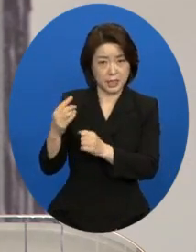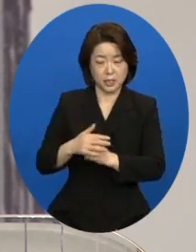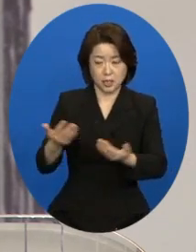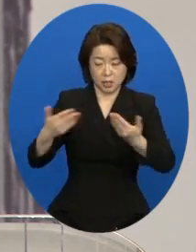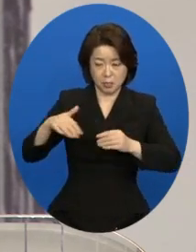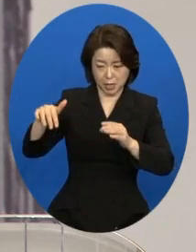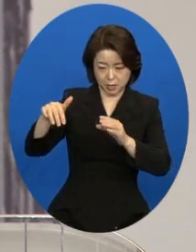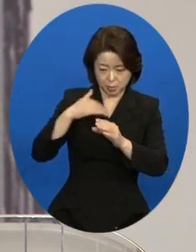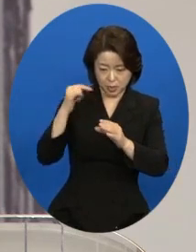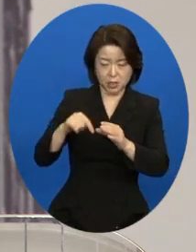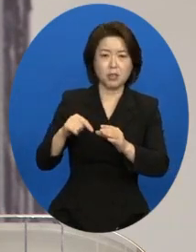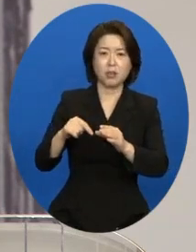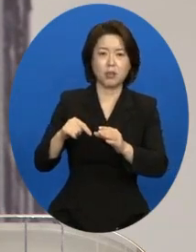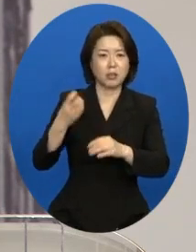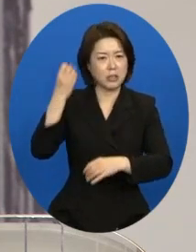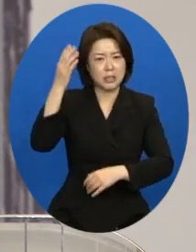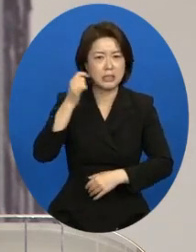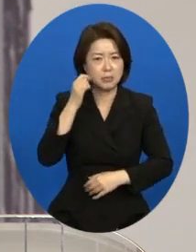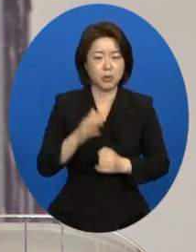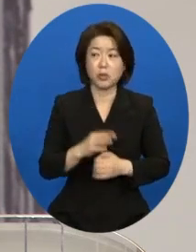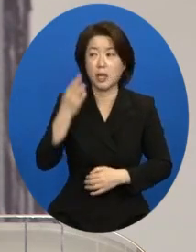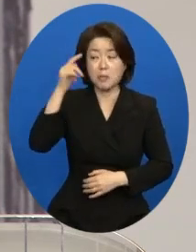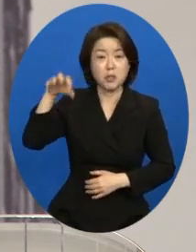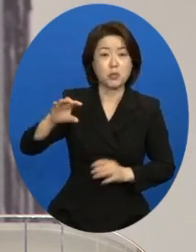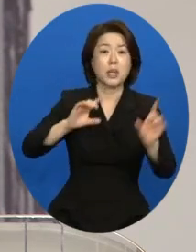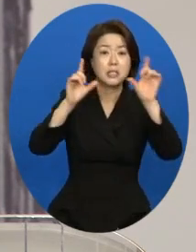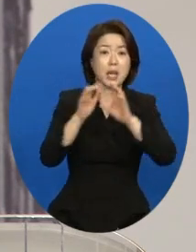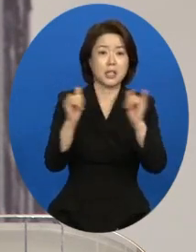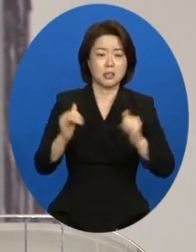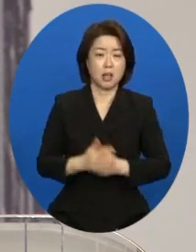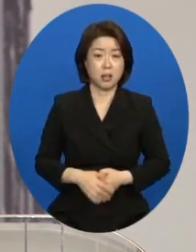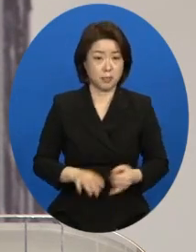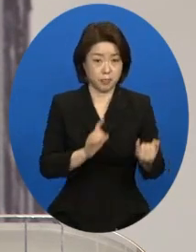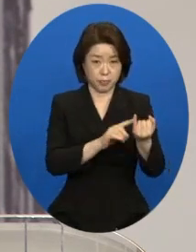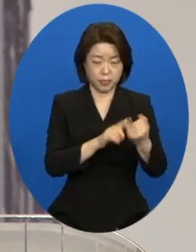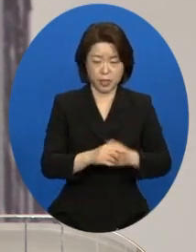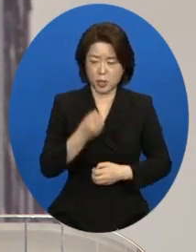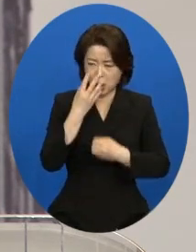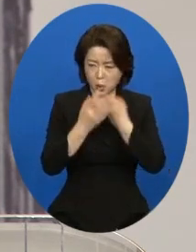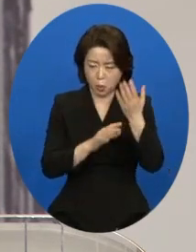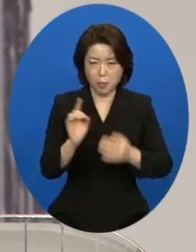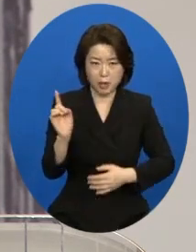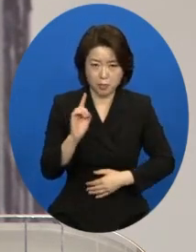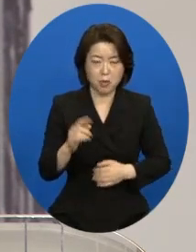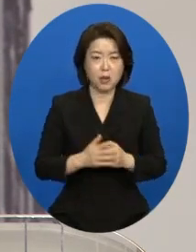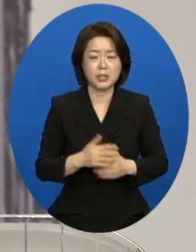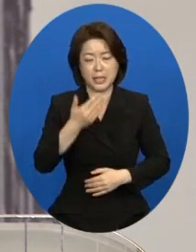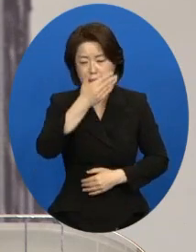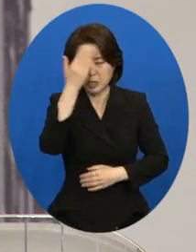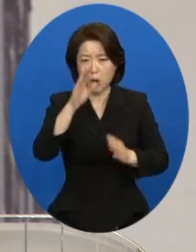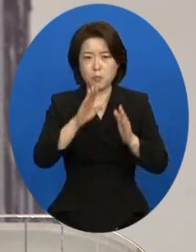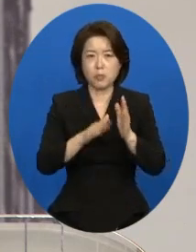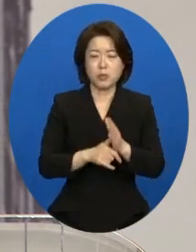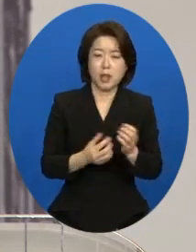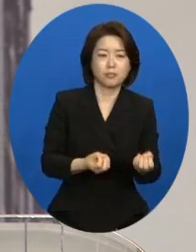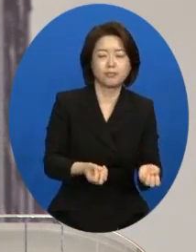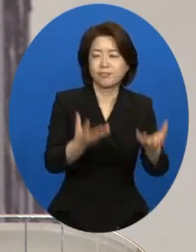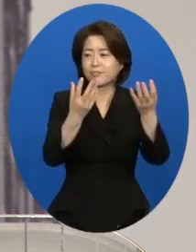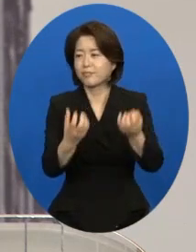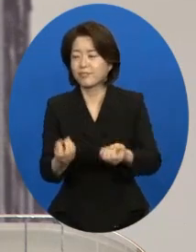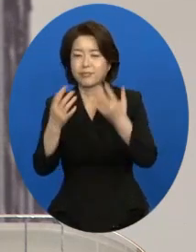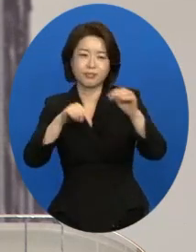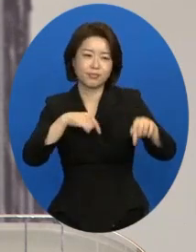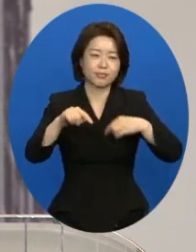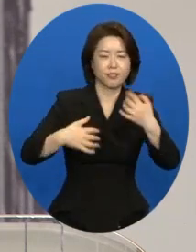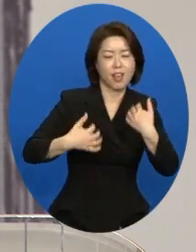그 메시지를 잊을 수가 없어요. 미국에 사시는 분인데 이분이 그런 고백을 하셔서 자기가 젊은 시절에 참 파티를